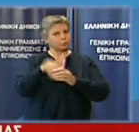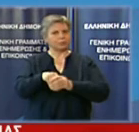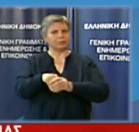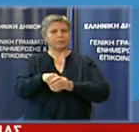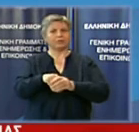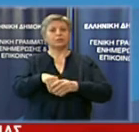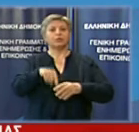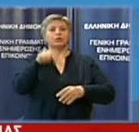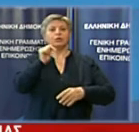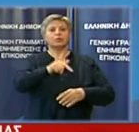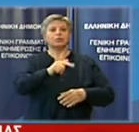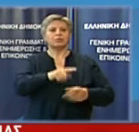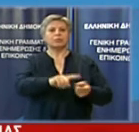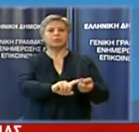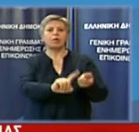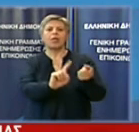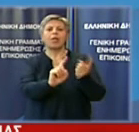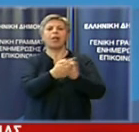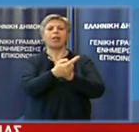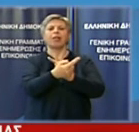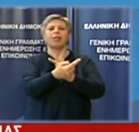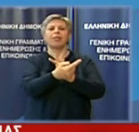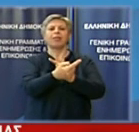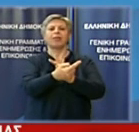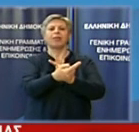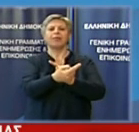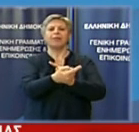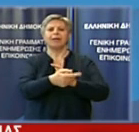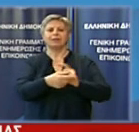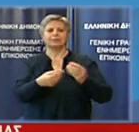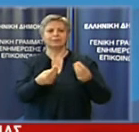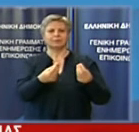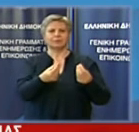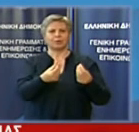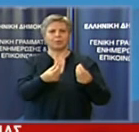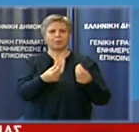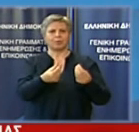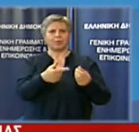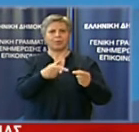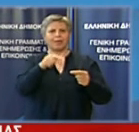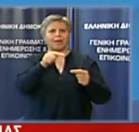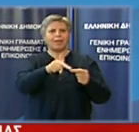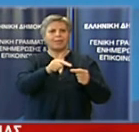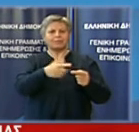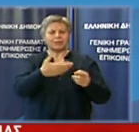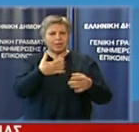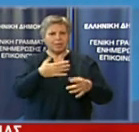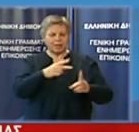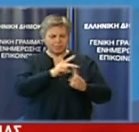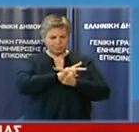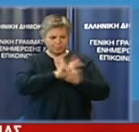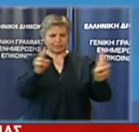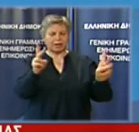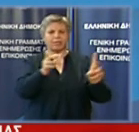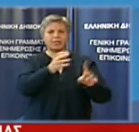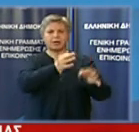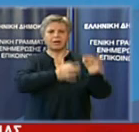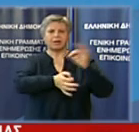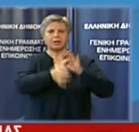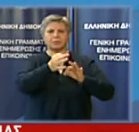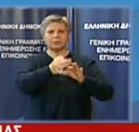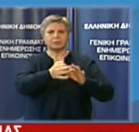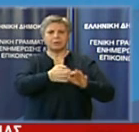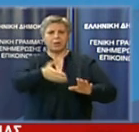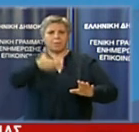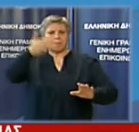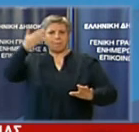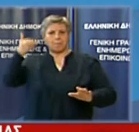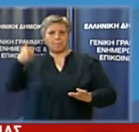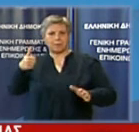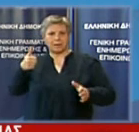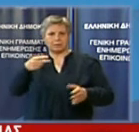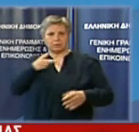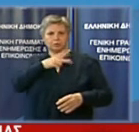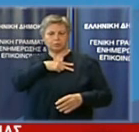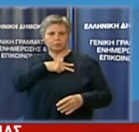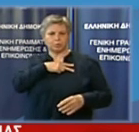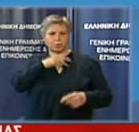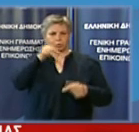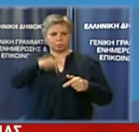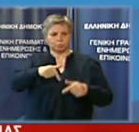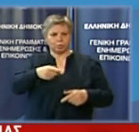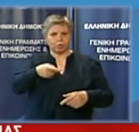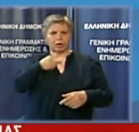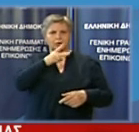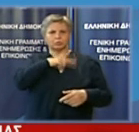πρέπει να μας πει ποια από τις στάσεις της, η πριν ή η μετά, είναι αυτή η οποία την εκπροσωπεί πραγματικά. Διακρίνουμε ένα